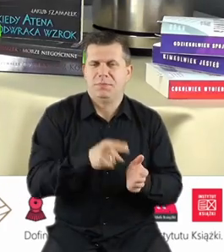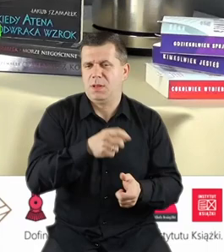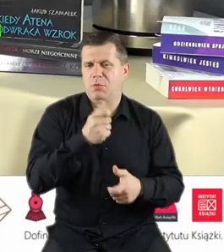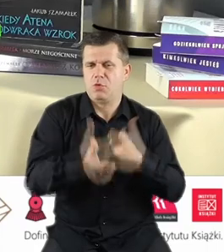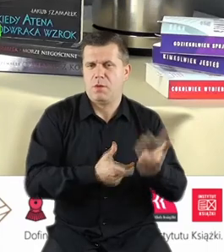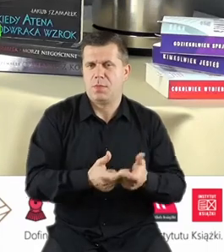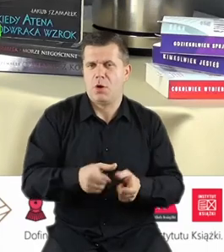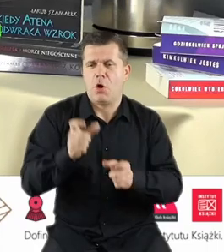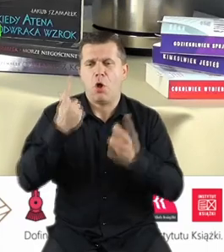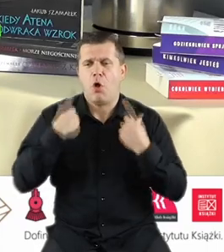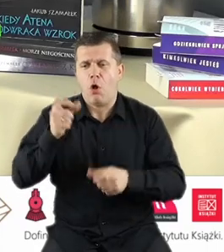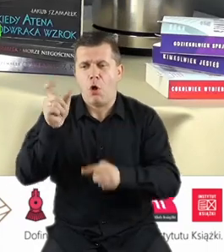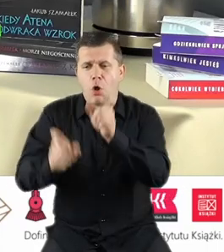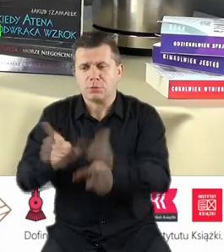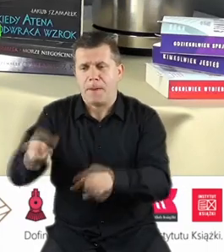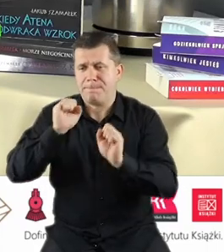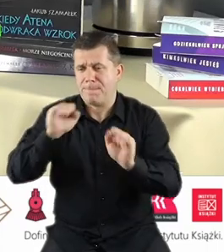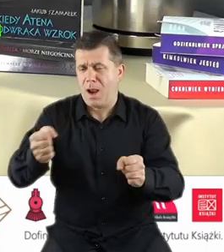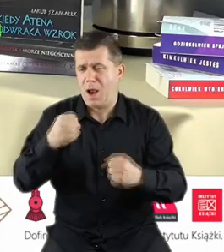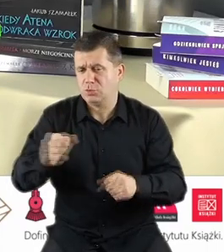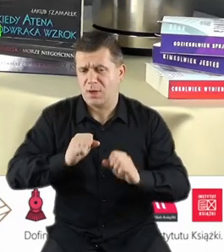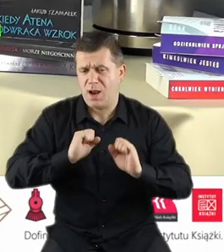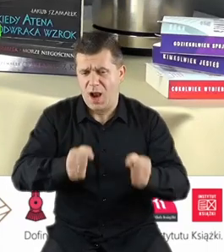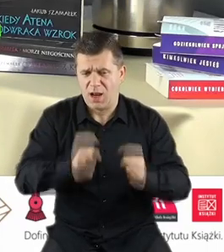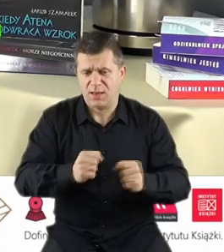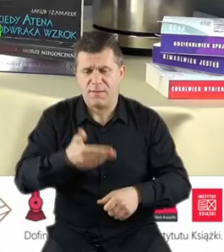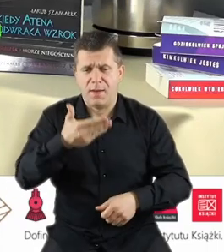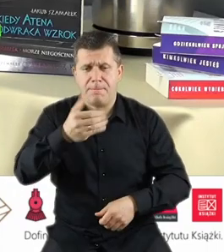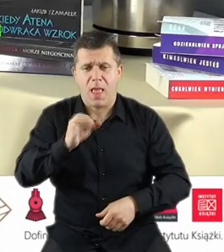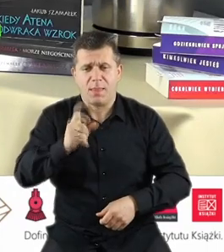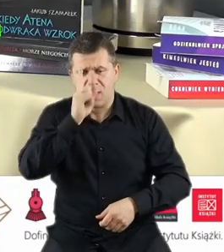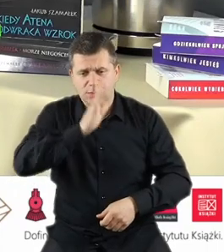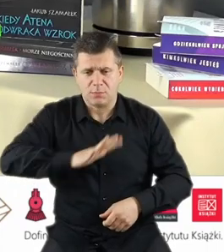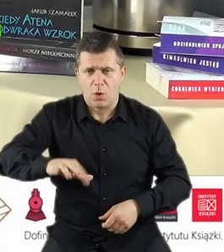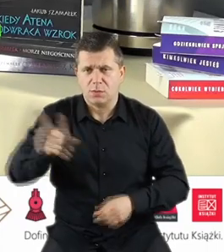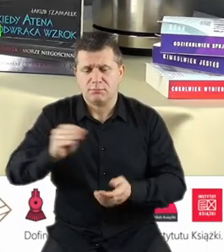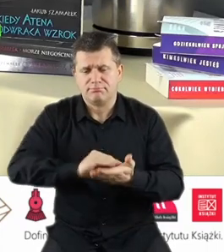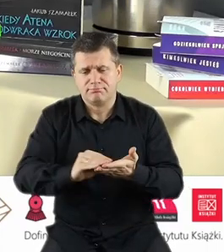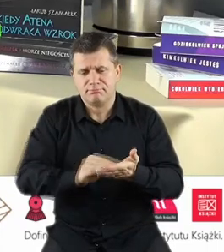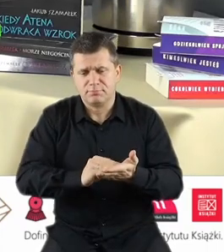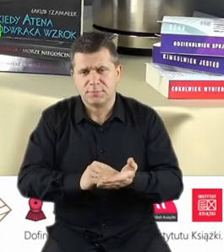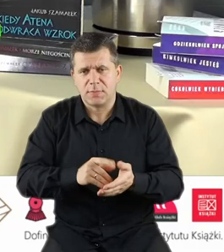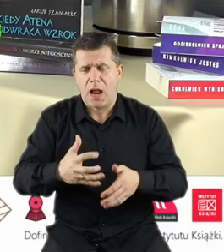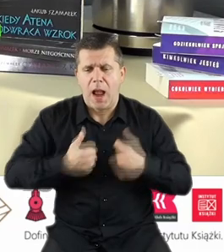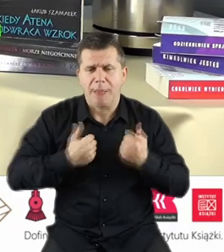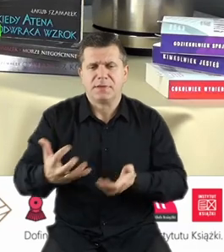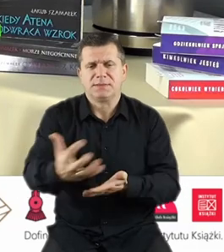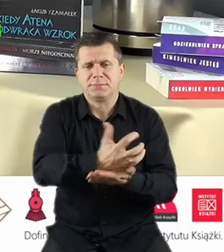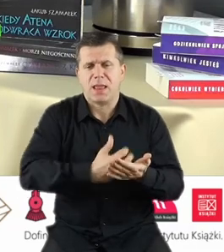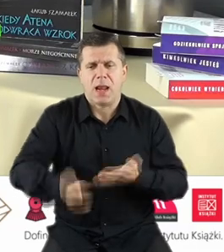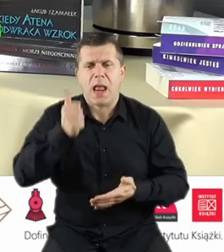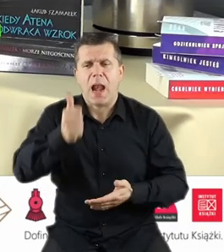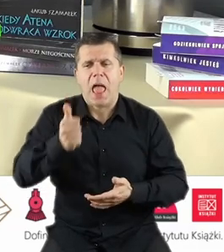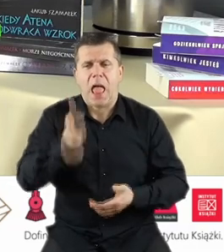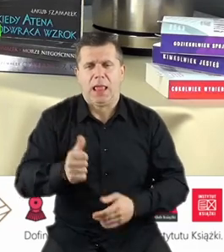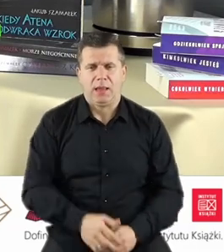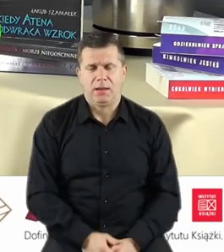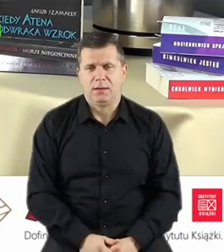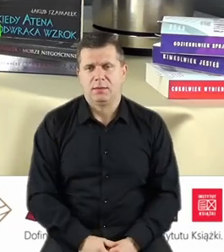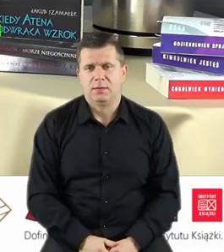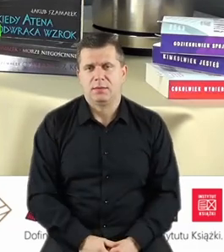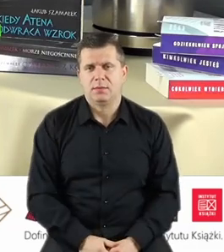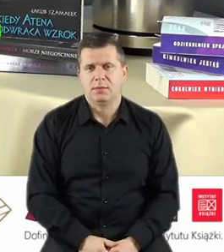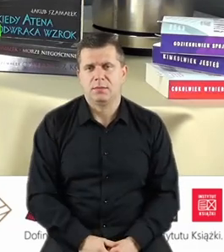bardzo aktywne właśnie tak na mediach społecznościowych, zaczynają pisać tak, żeby właśnie te lajki zbierać i pisać rzeczy, żeby